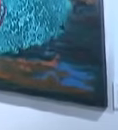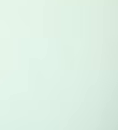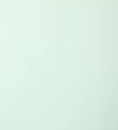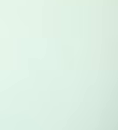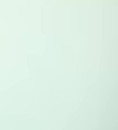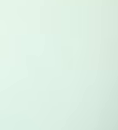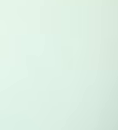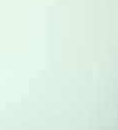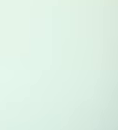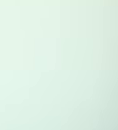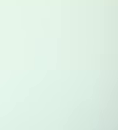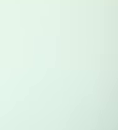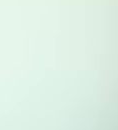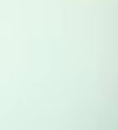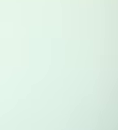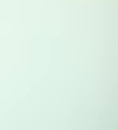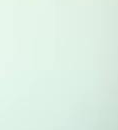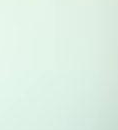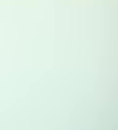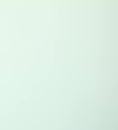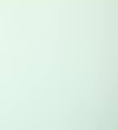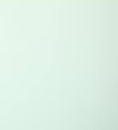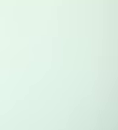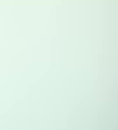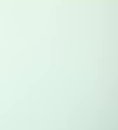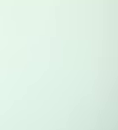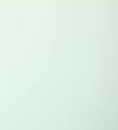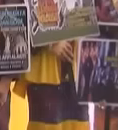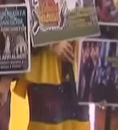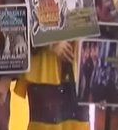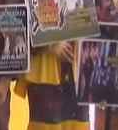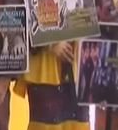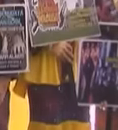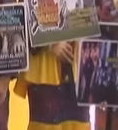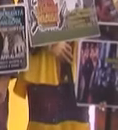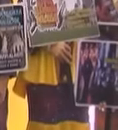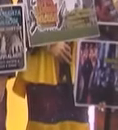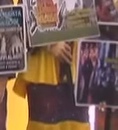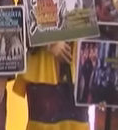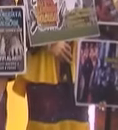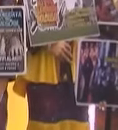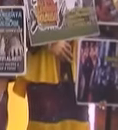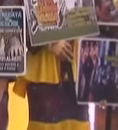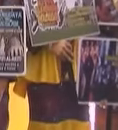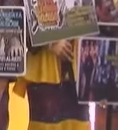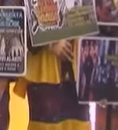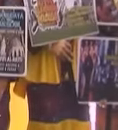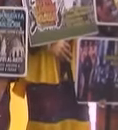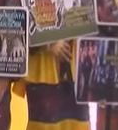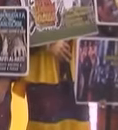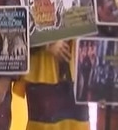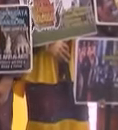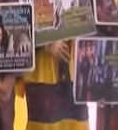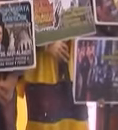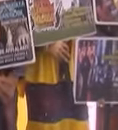ke-73. Syabas saya ucapkan kepada RTM yang menyambut tahun ke-73. Selamat hari RTM